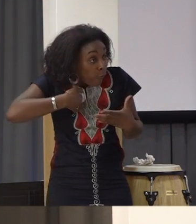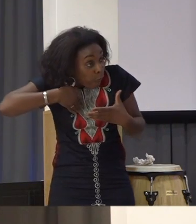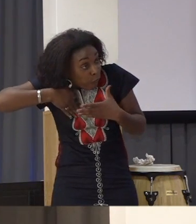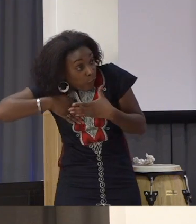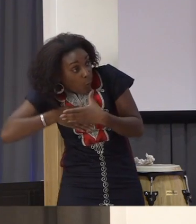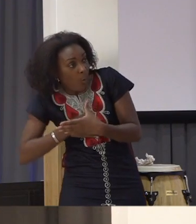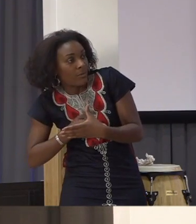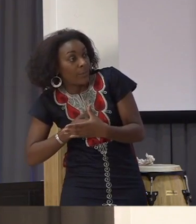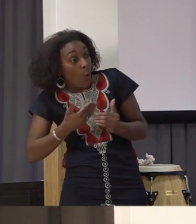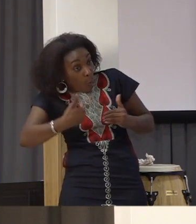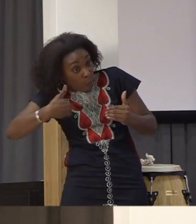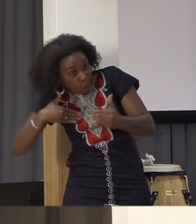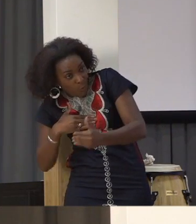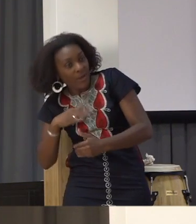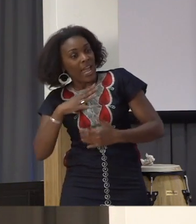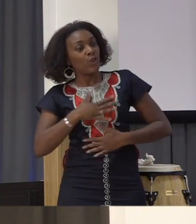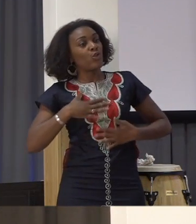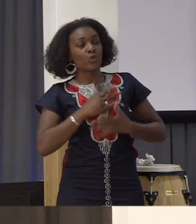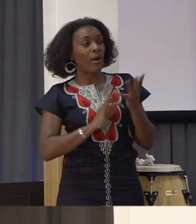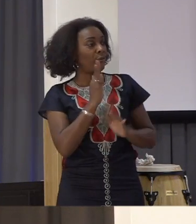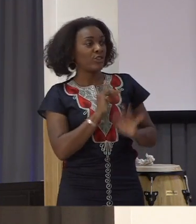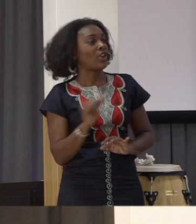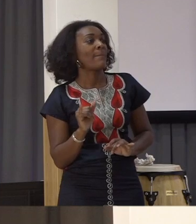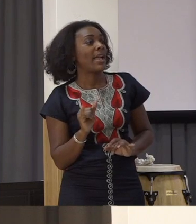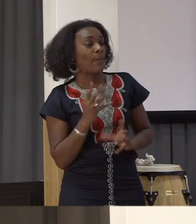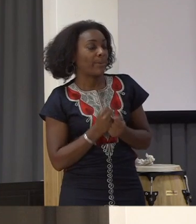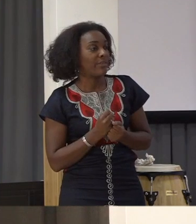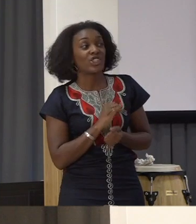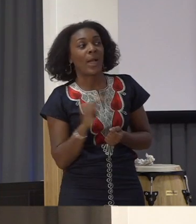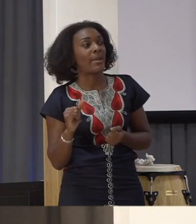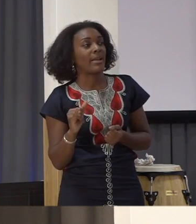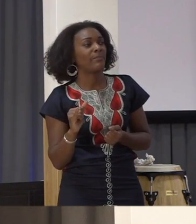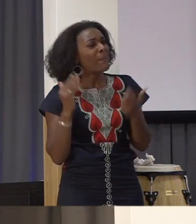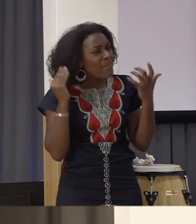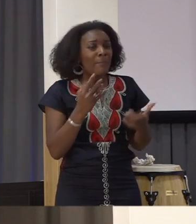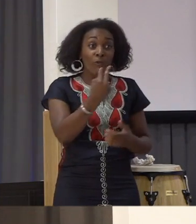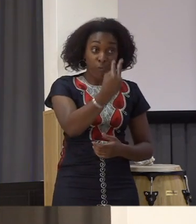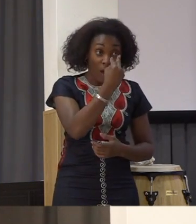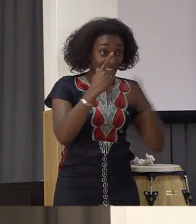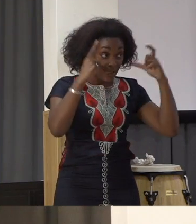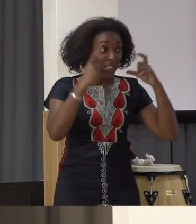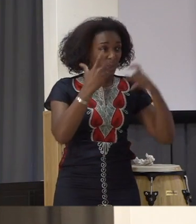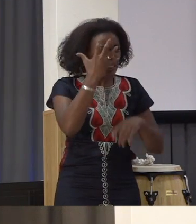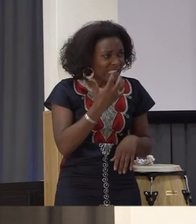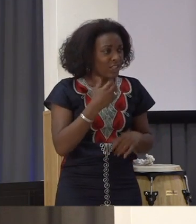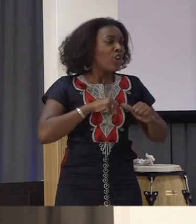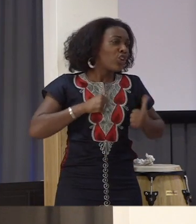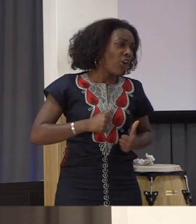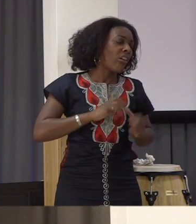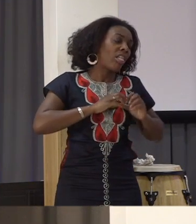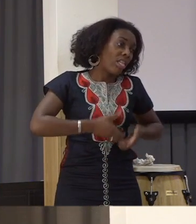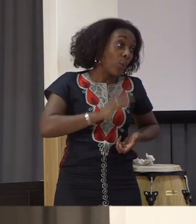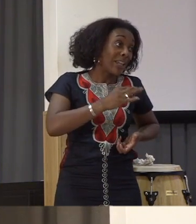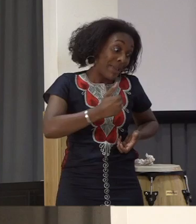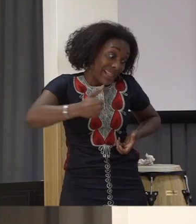qui, elle, ne s'éteint jamais. Alors parfois, les circonstances de la vie viennent cacher cette joie,